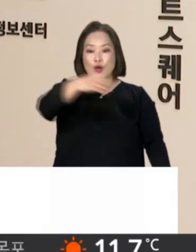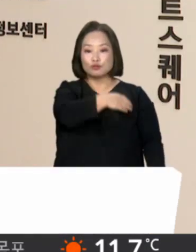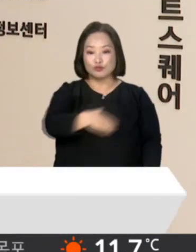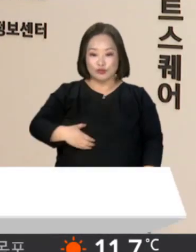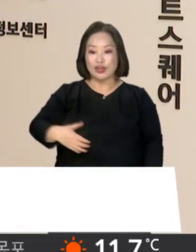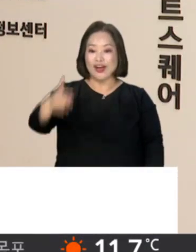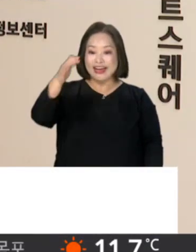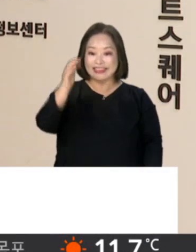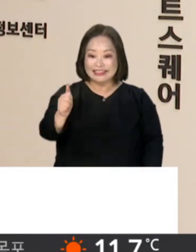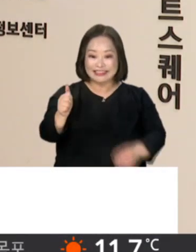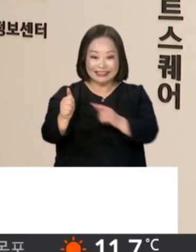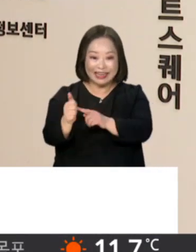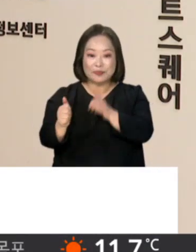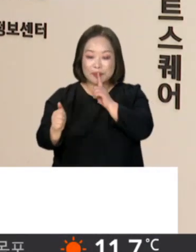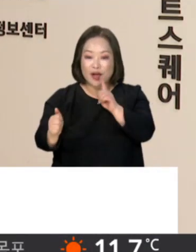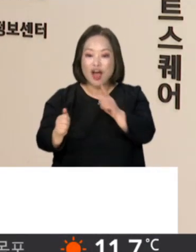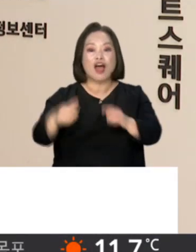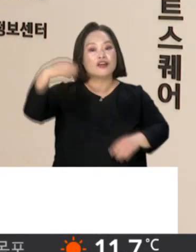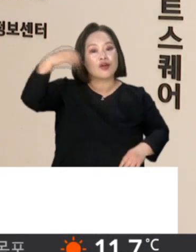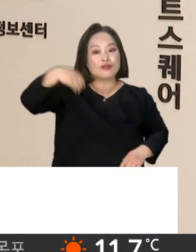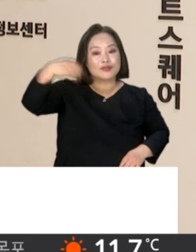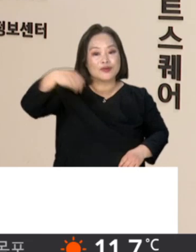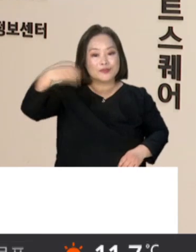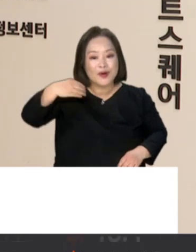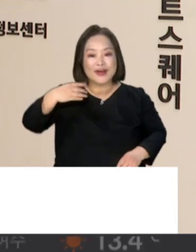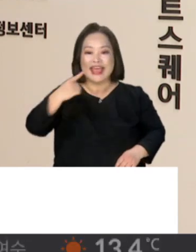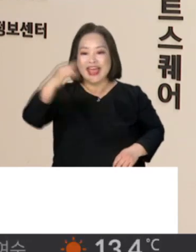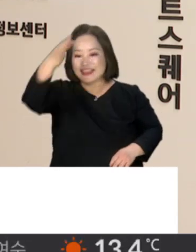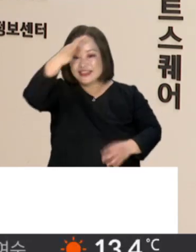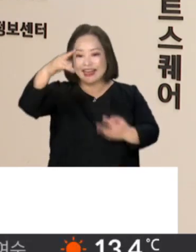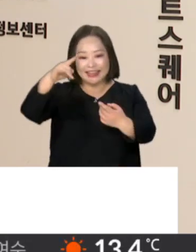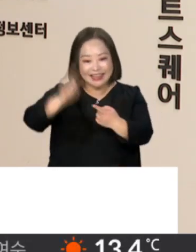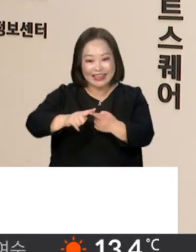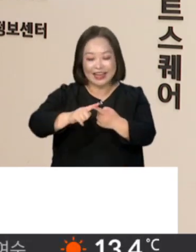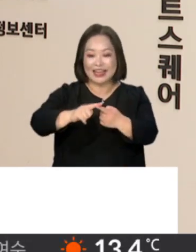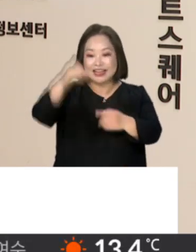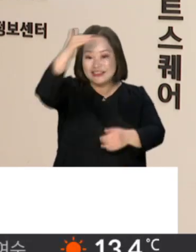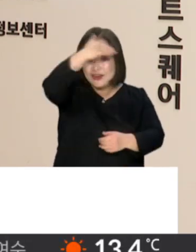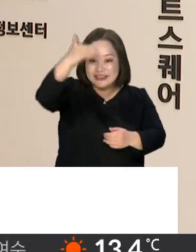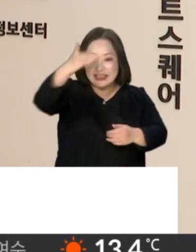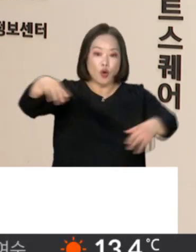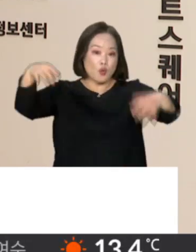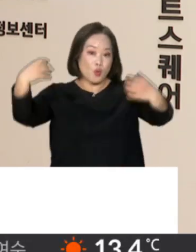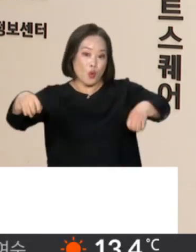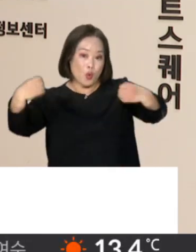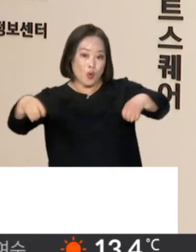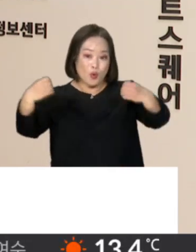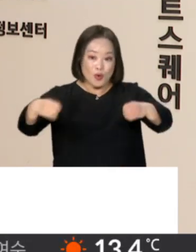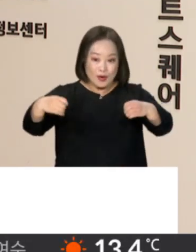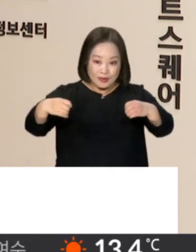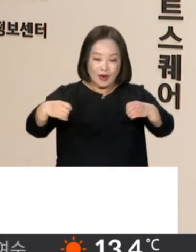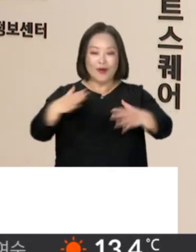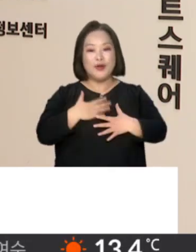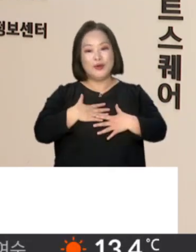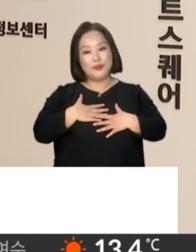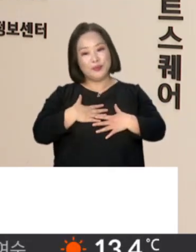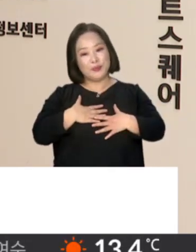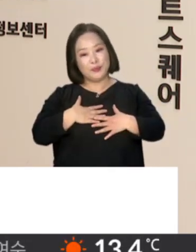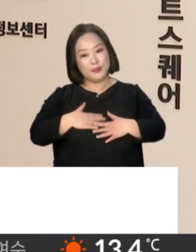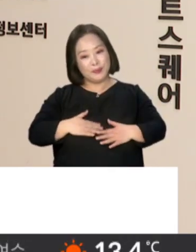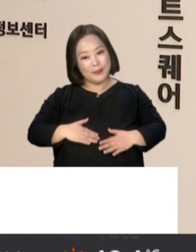영등포 아트스퀘어는 전시와 공연, 힐링을 할 수 있는 문화예술의 공간이자